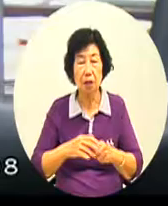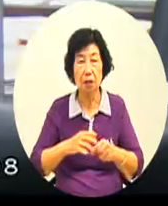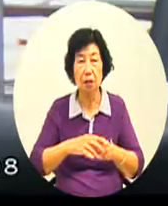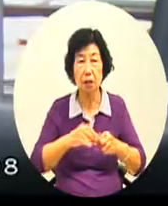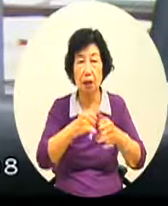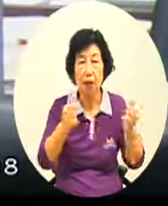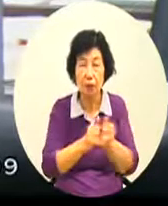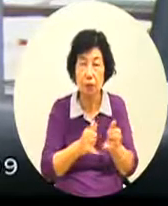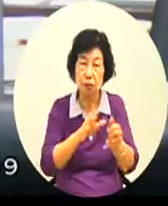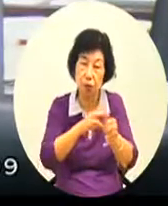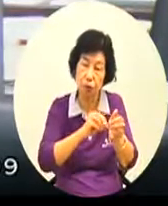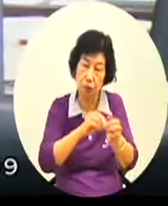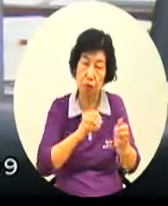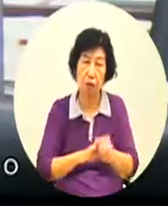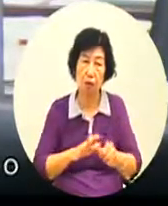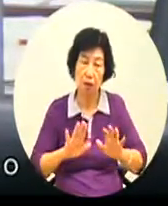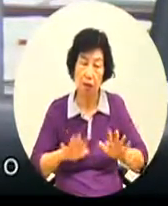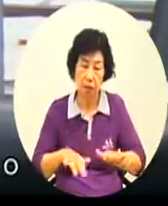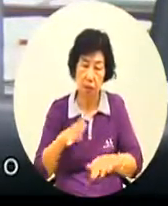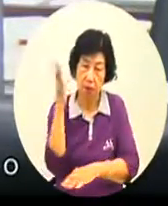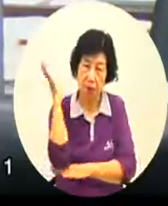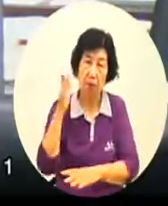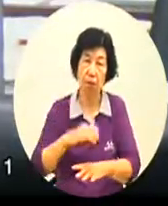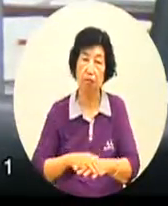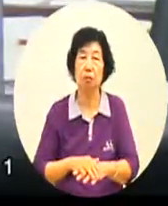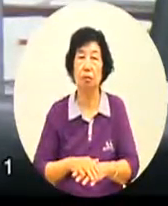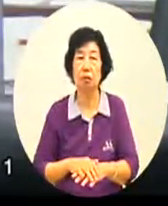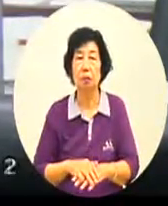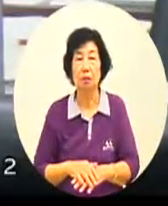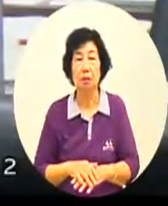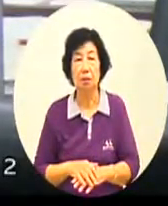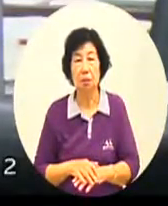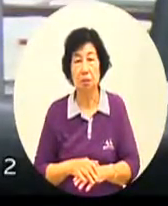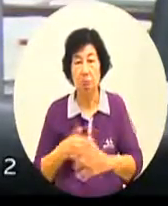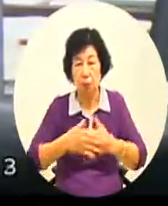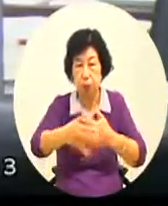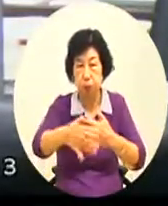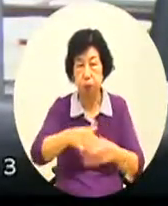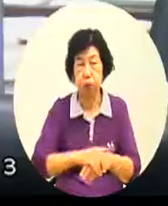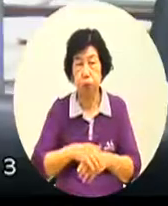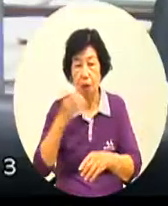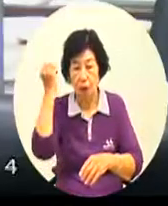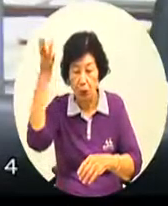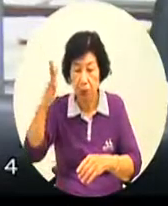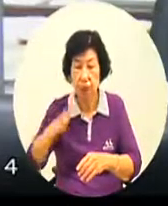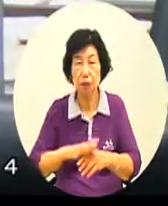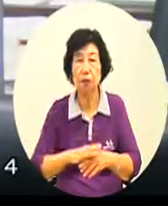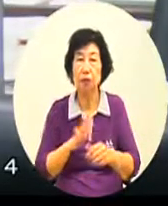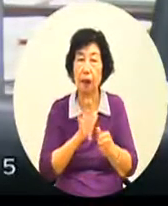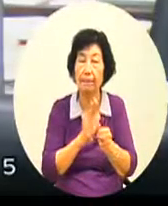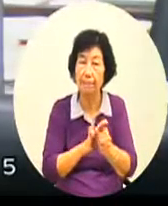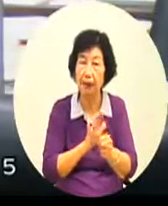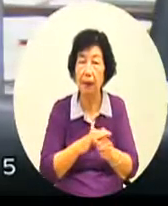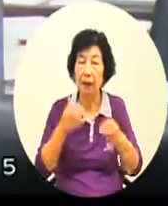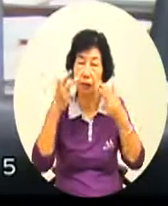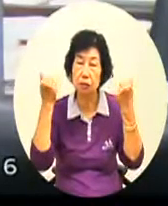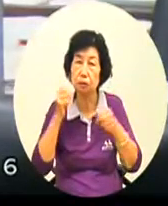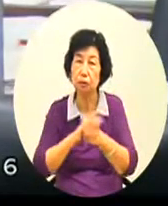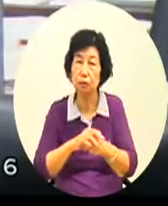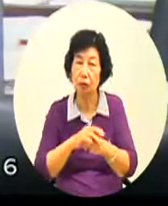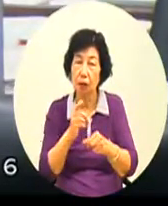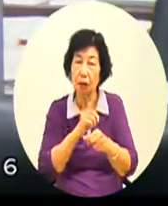却因为政府的所有的这一些步骤，你忘记了要帮所有的原住民朋友去争取他们该有的土地正义。 我想。 主委，我